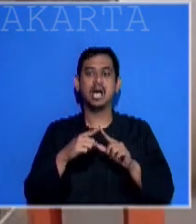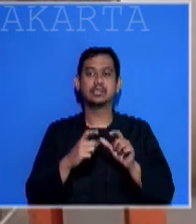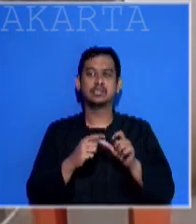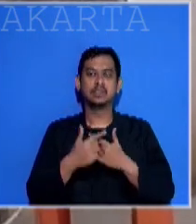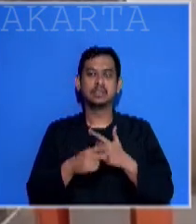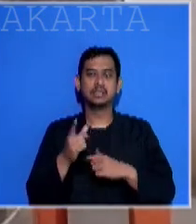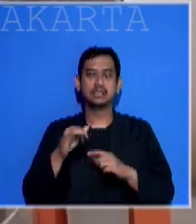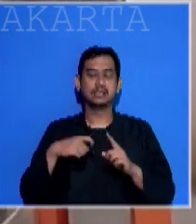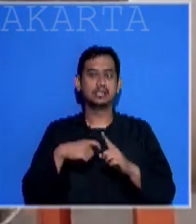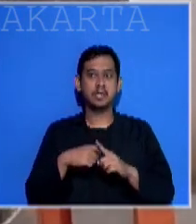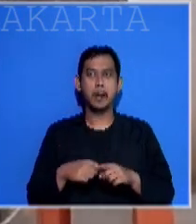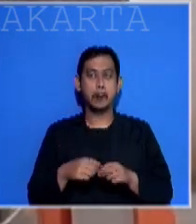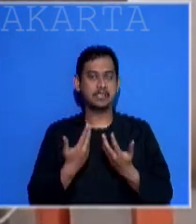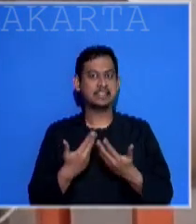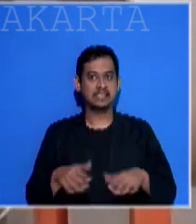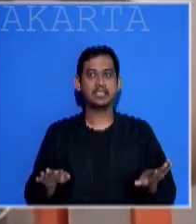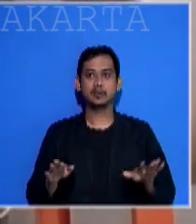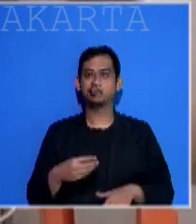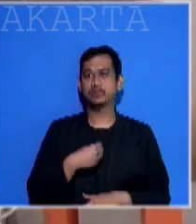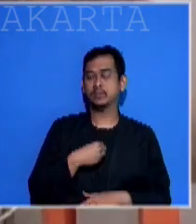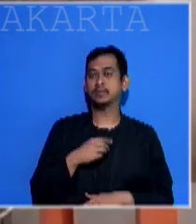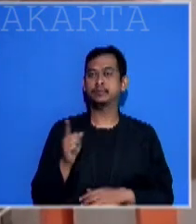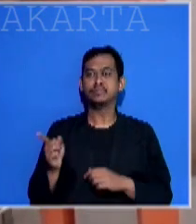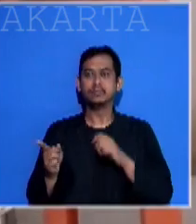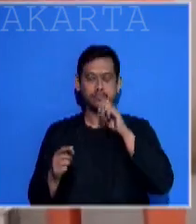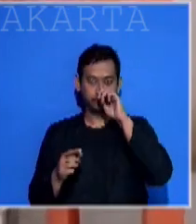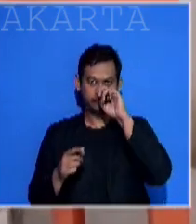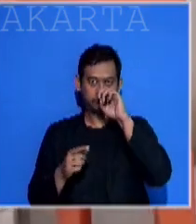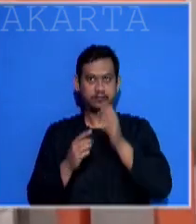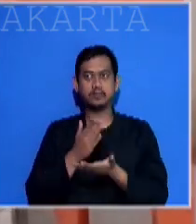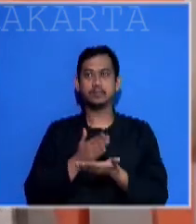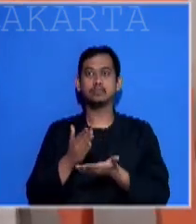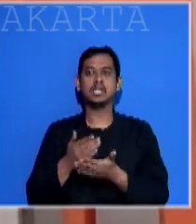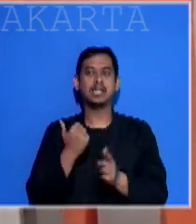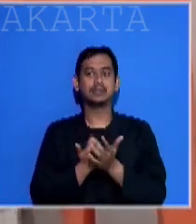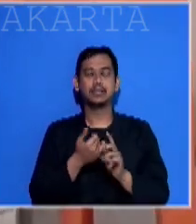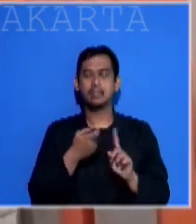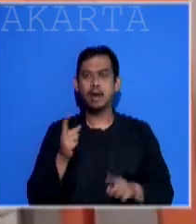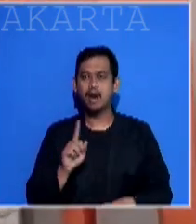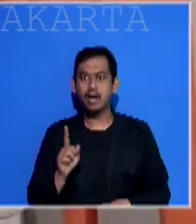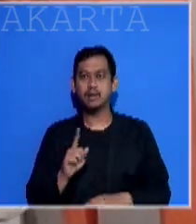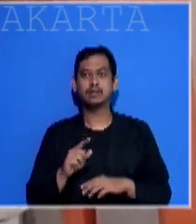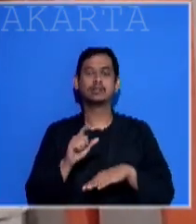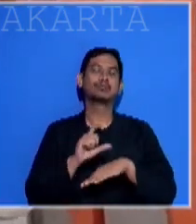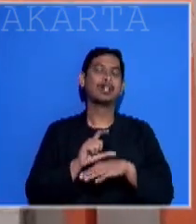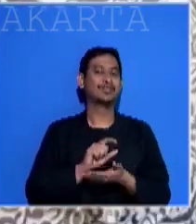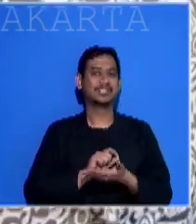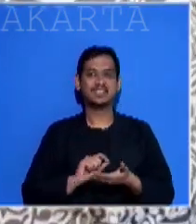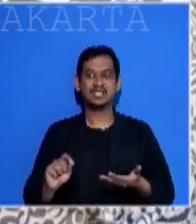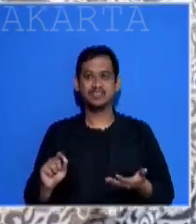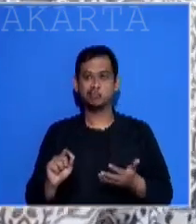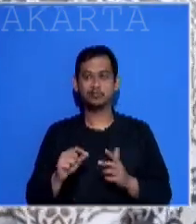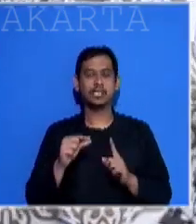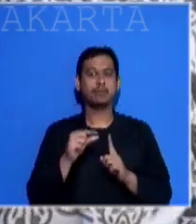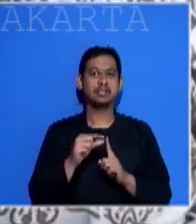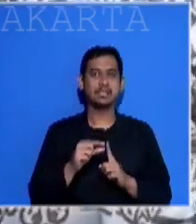Syamsul mengatakan ratusan sapi yang dipotong di rph berasal dari masjid-masjid sekolah LSM bahkan partai politik karena